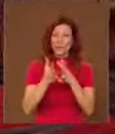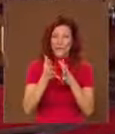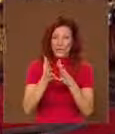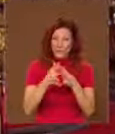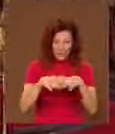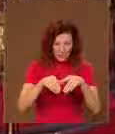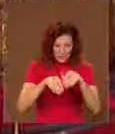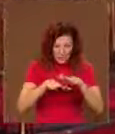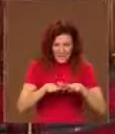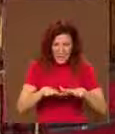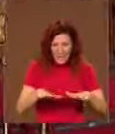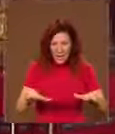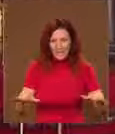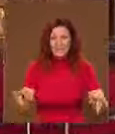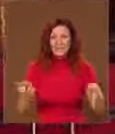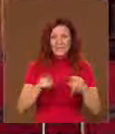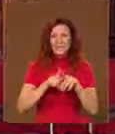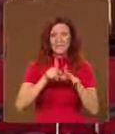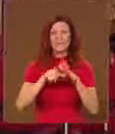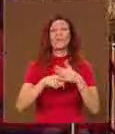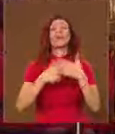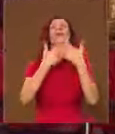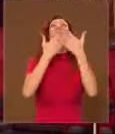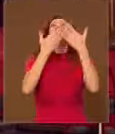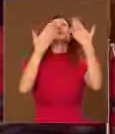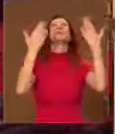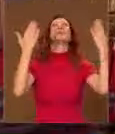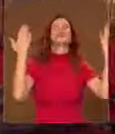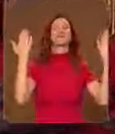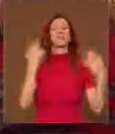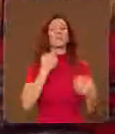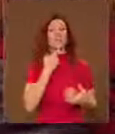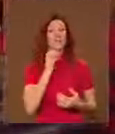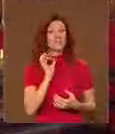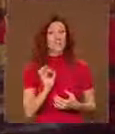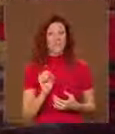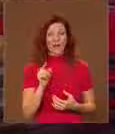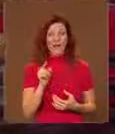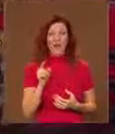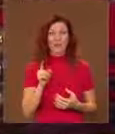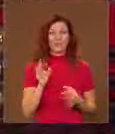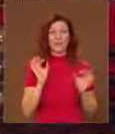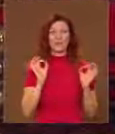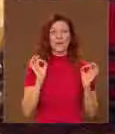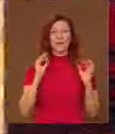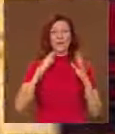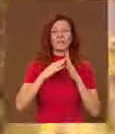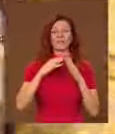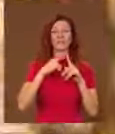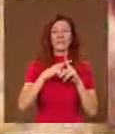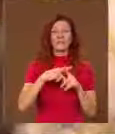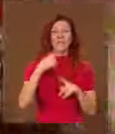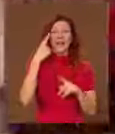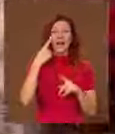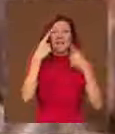а същевременно и на небесата се извършва и затова в този момент църквата е една, свята и